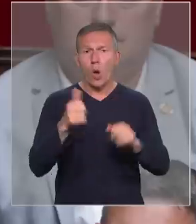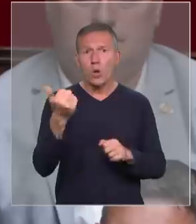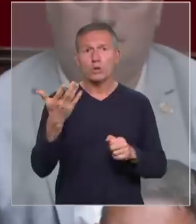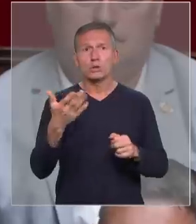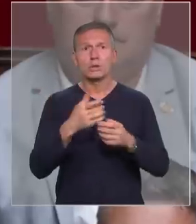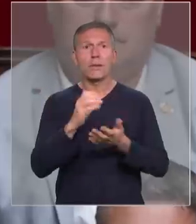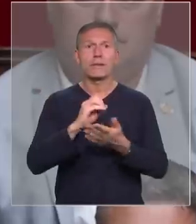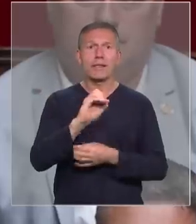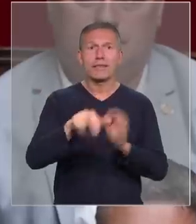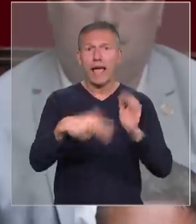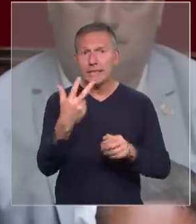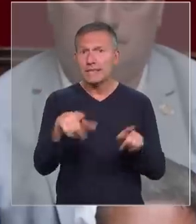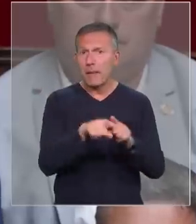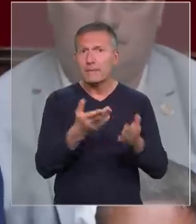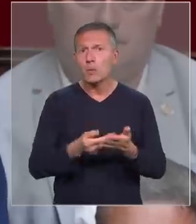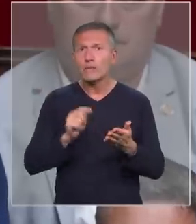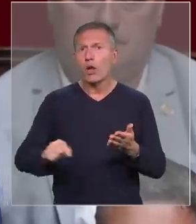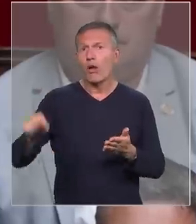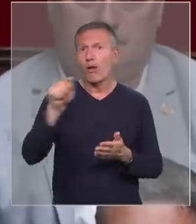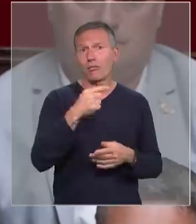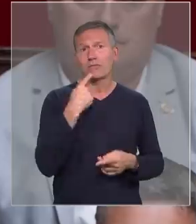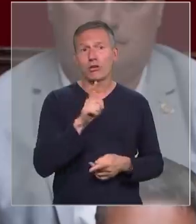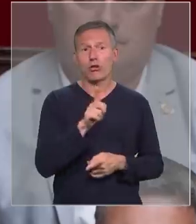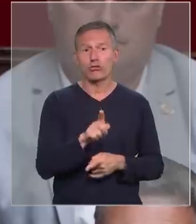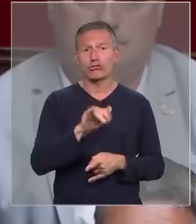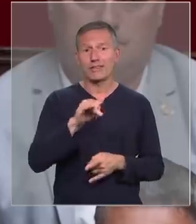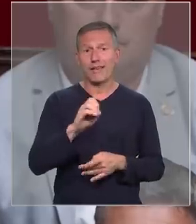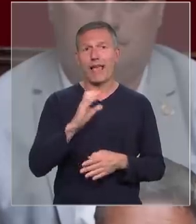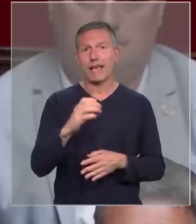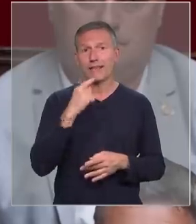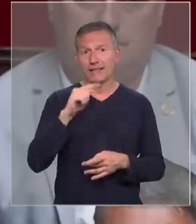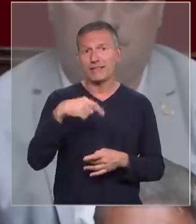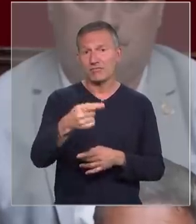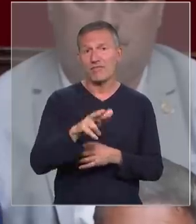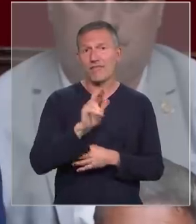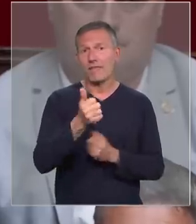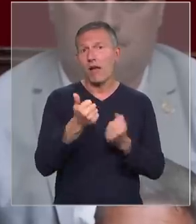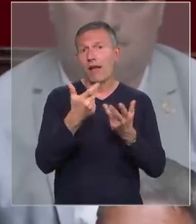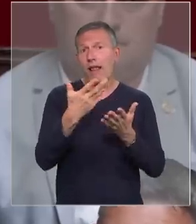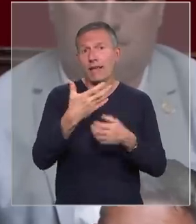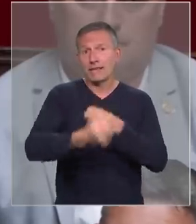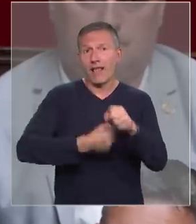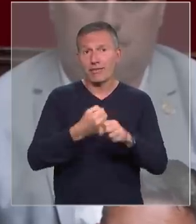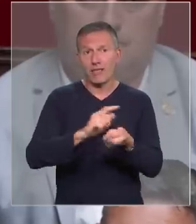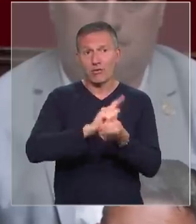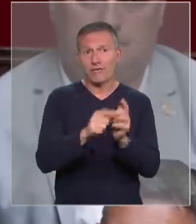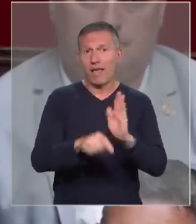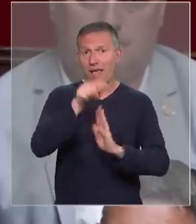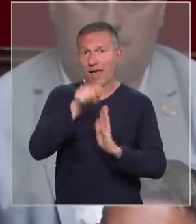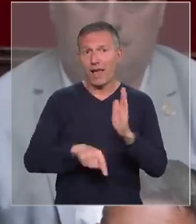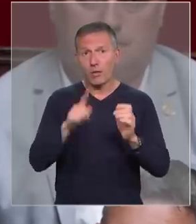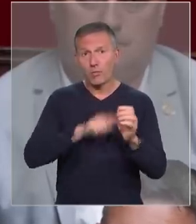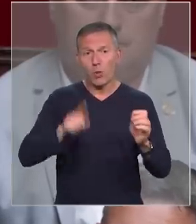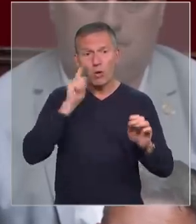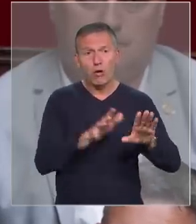similaires. Selon le GIEC, cette situation anormale sera de plus en plus fréquente et dans quelques décennies deviendra la règle pour la région